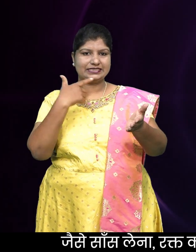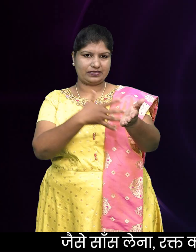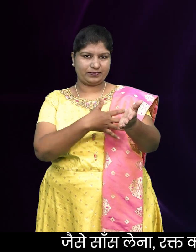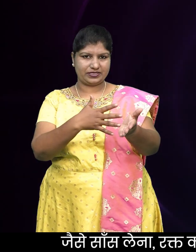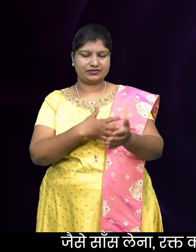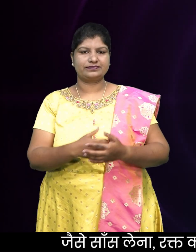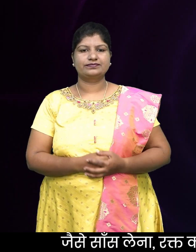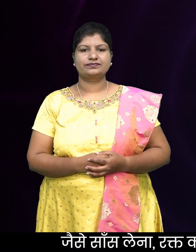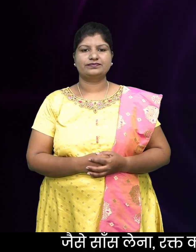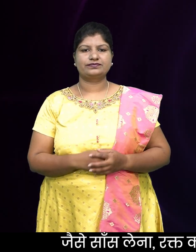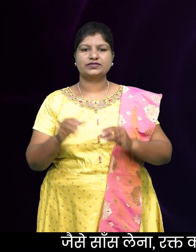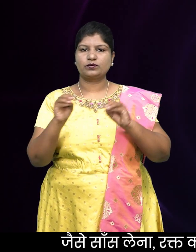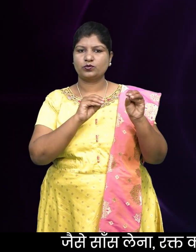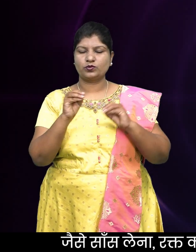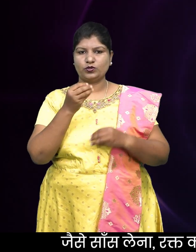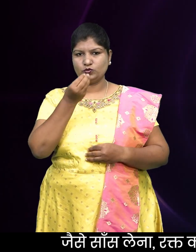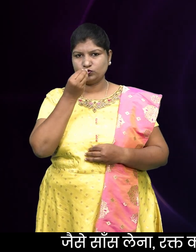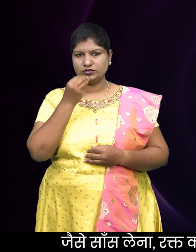आदि।